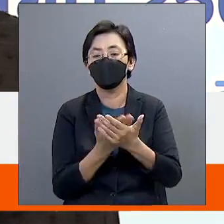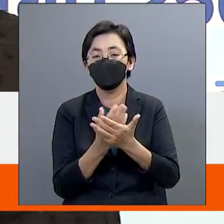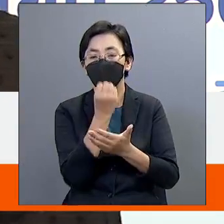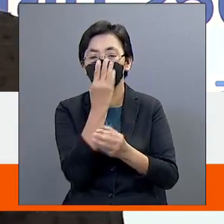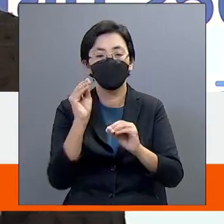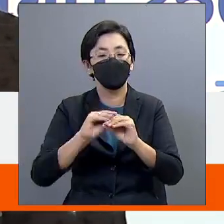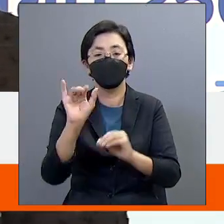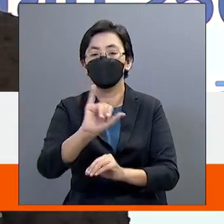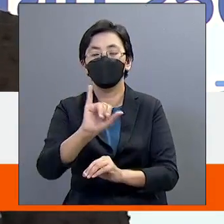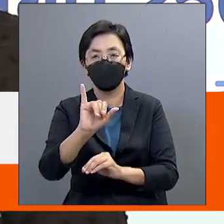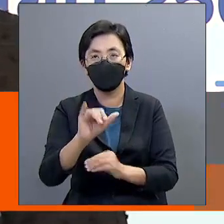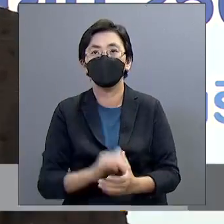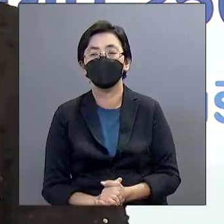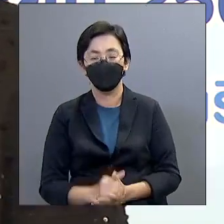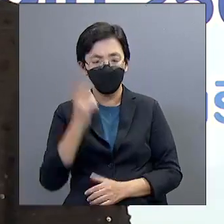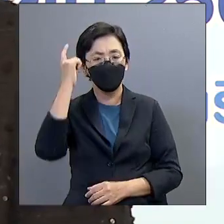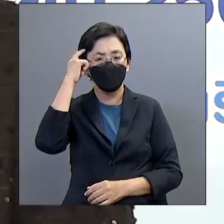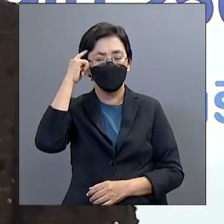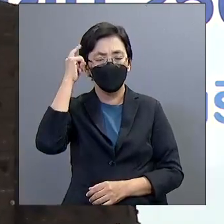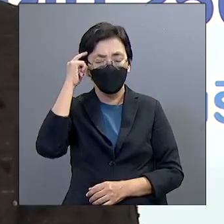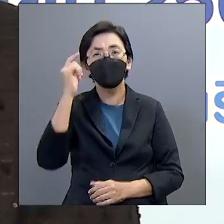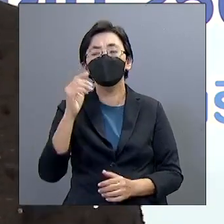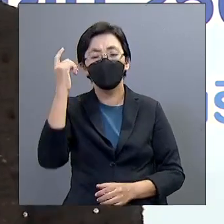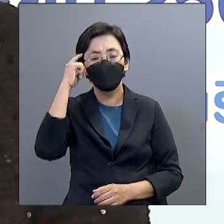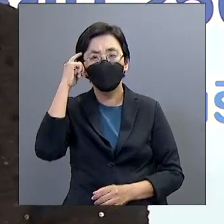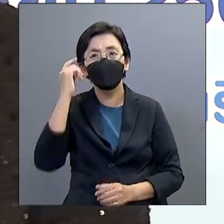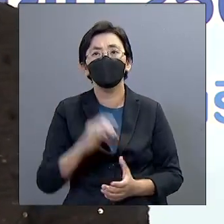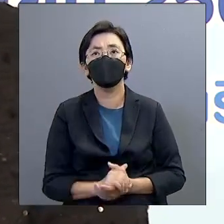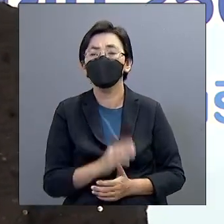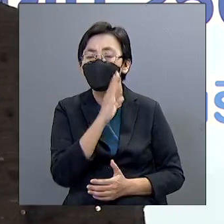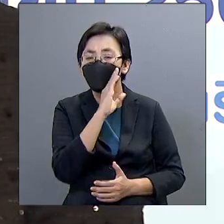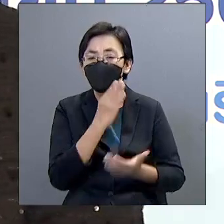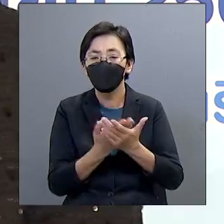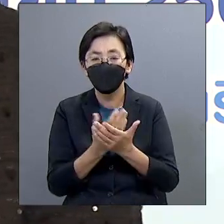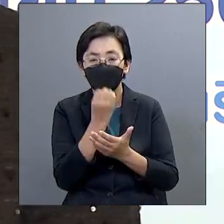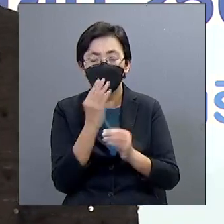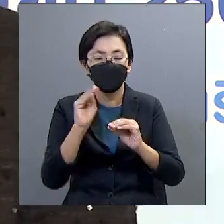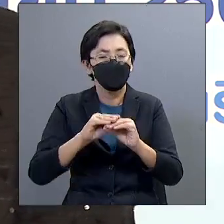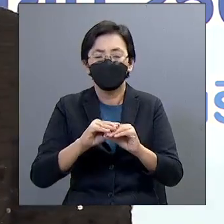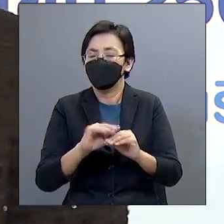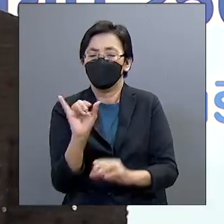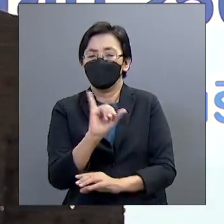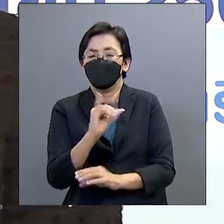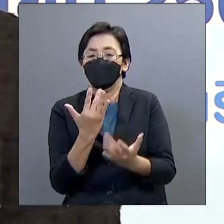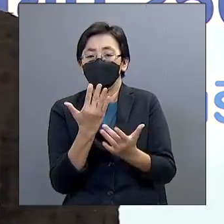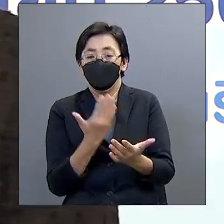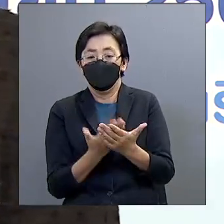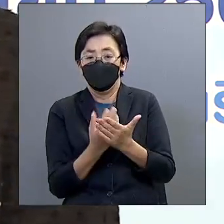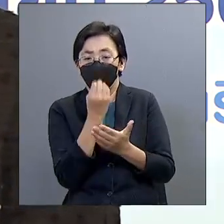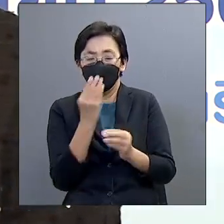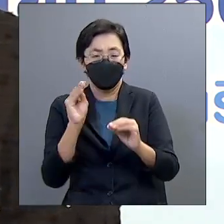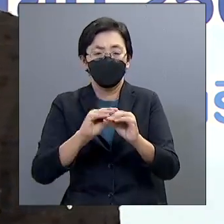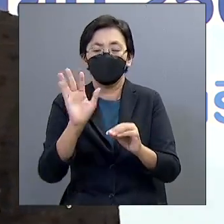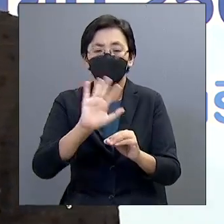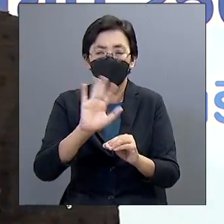กไปายายัแเบีขึ discutะ